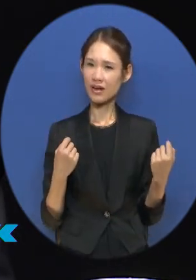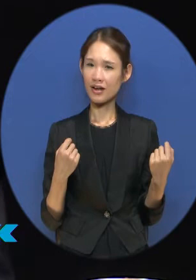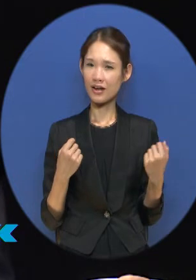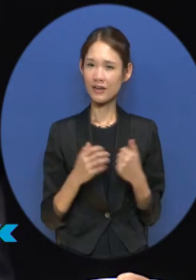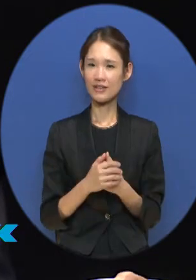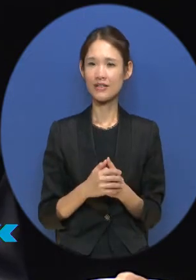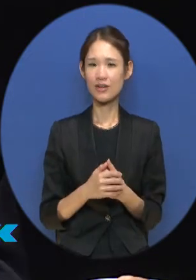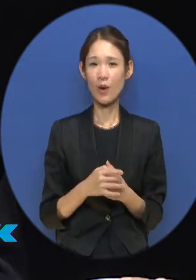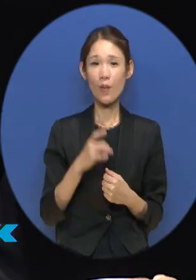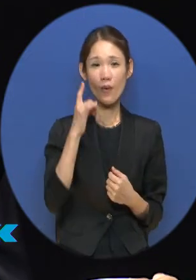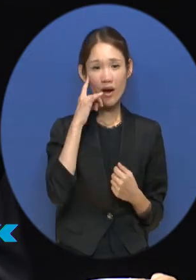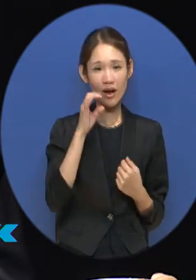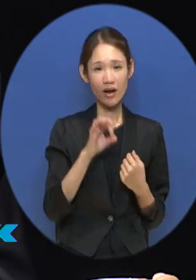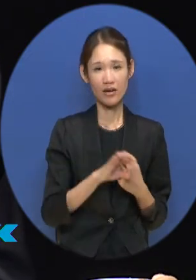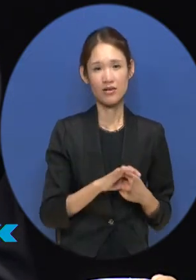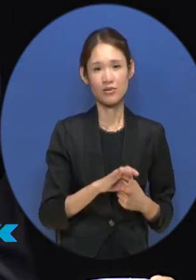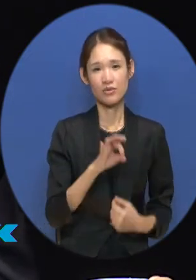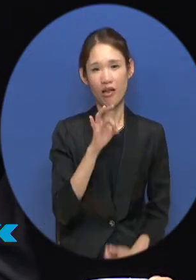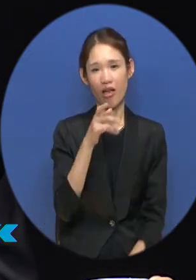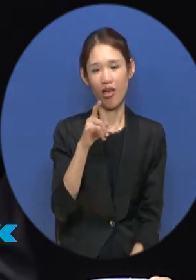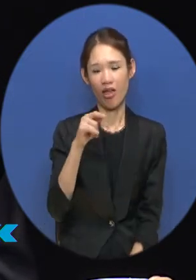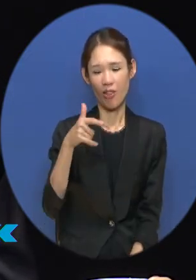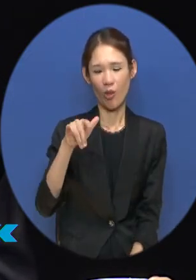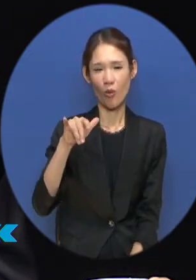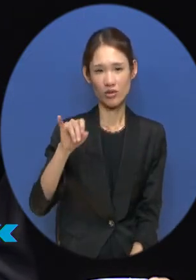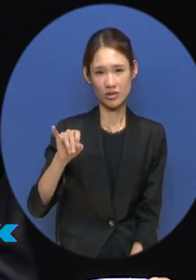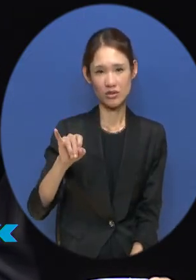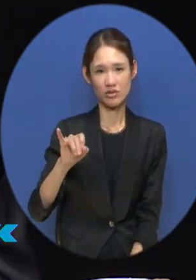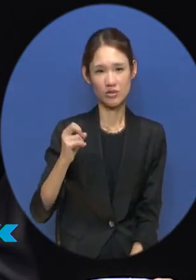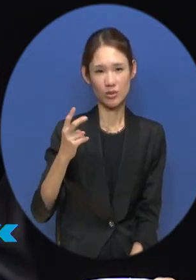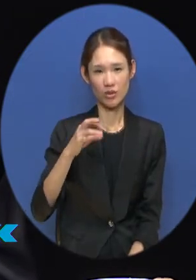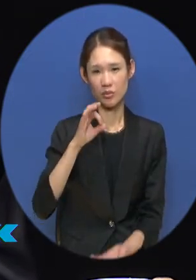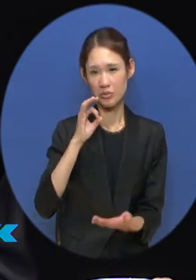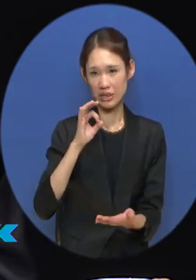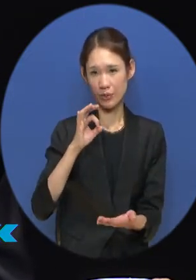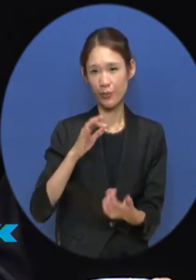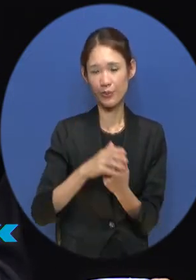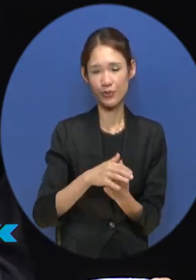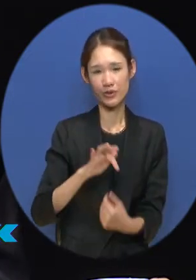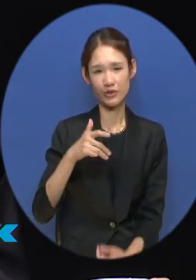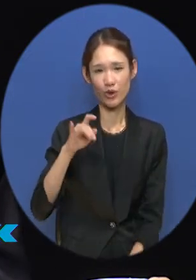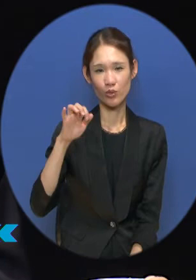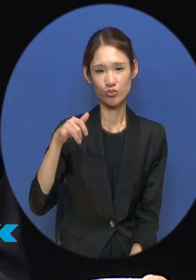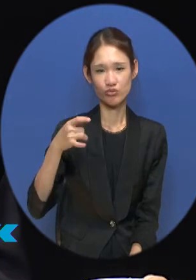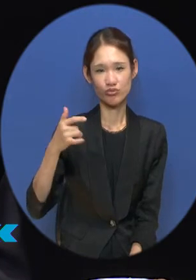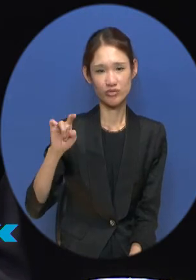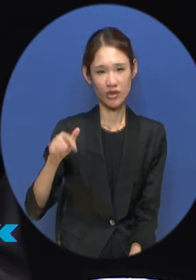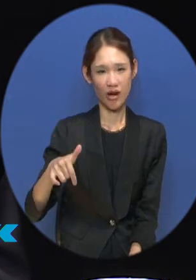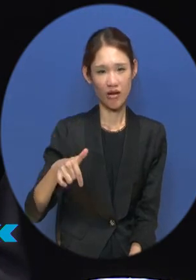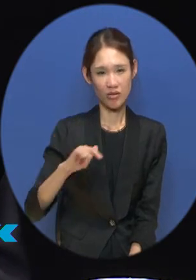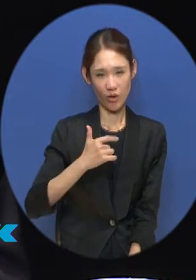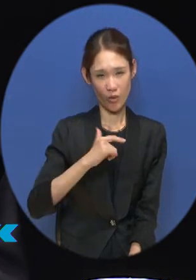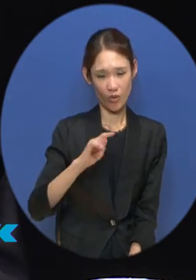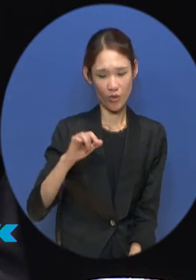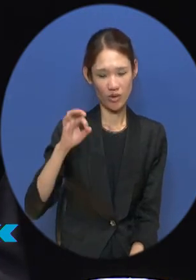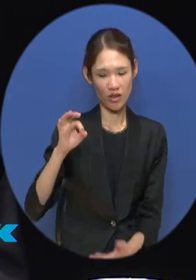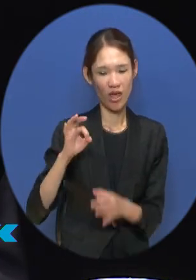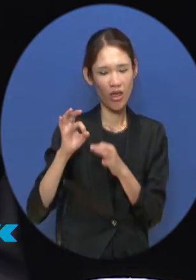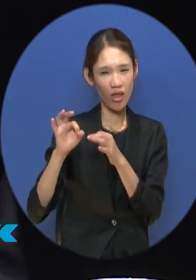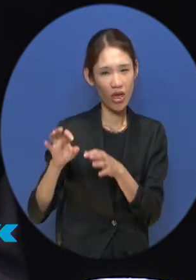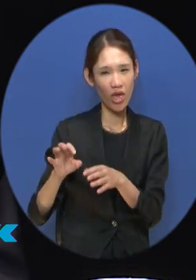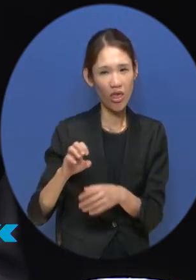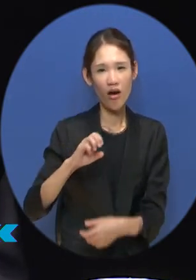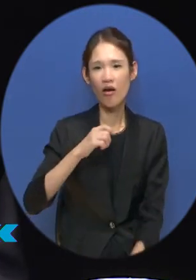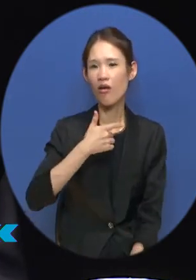않으면 안 될 것 같습니다. 왜냐하면은 에너지도 문제고 또 비용도 뭐 천문학적인 그런 비용이 들고 하기